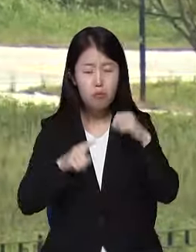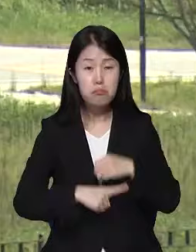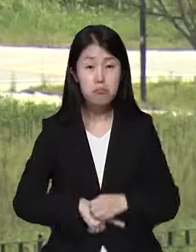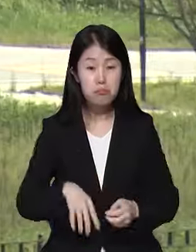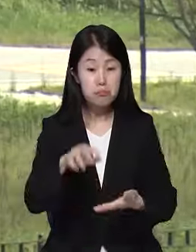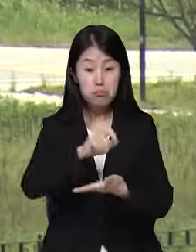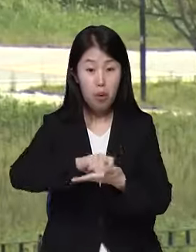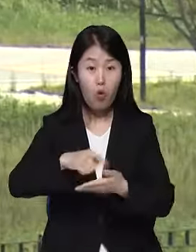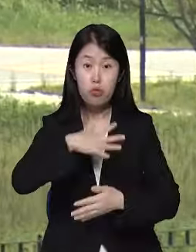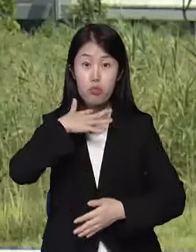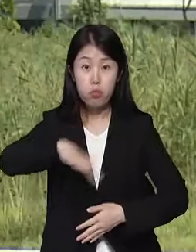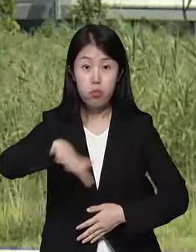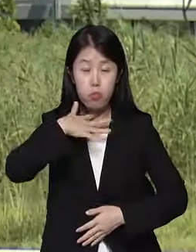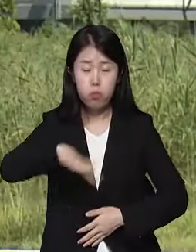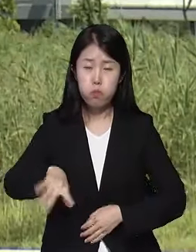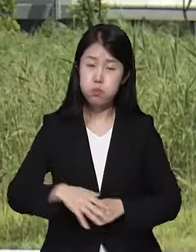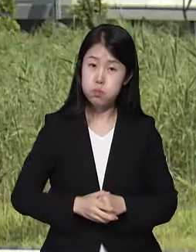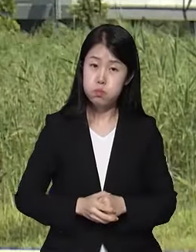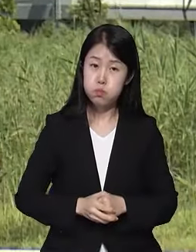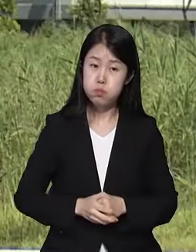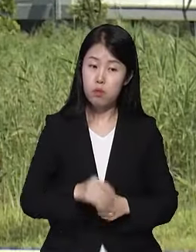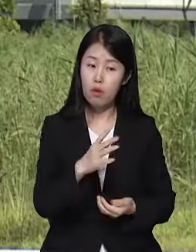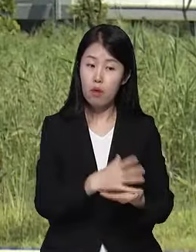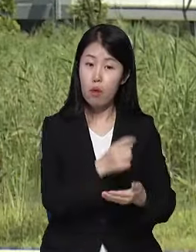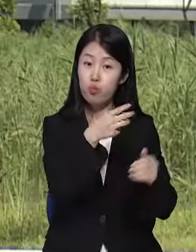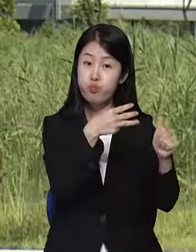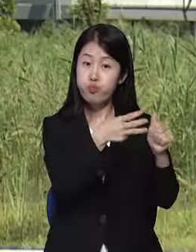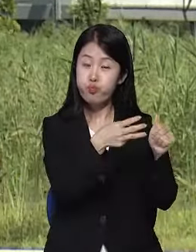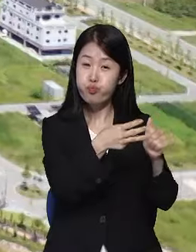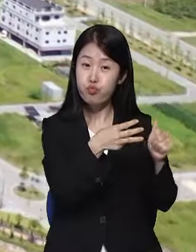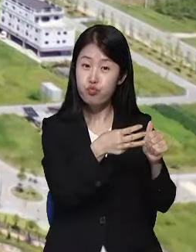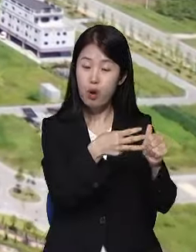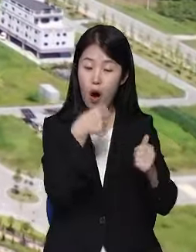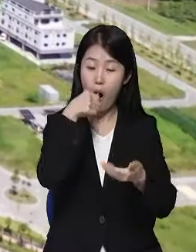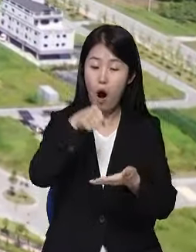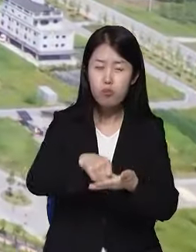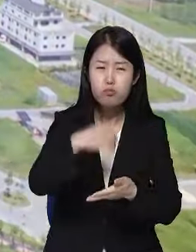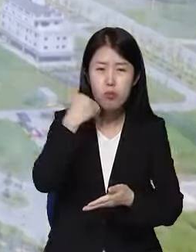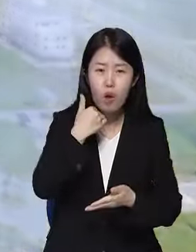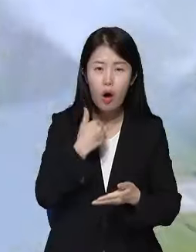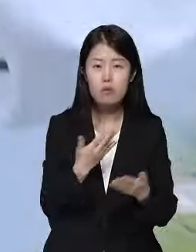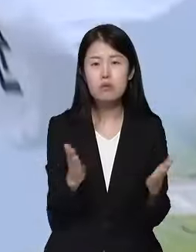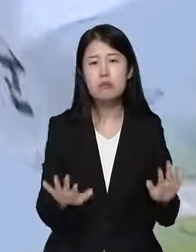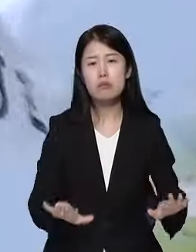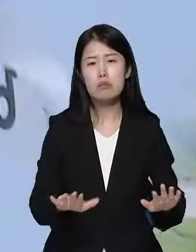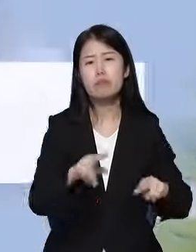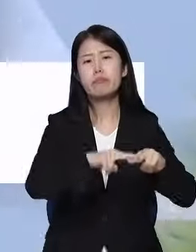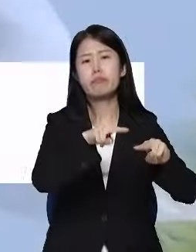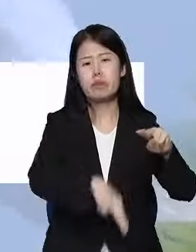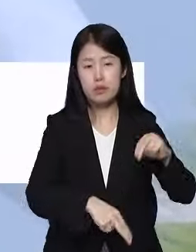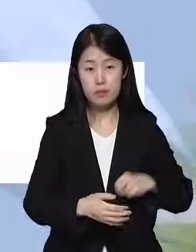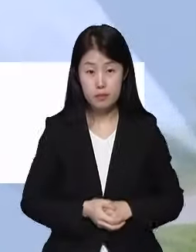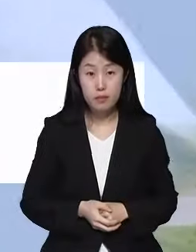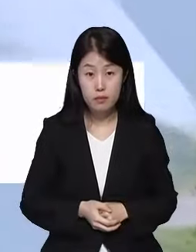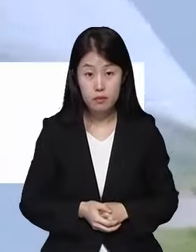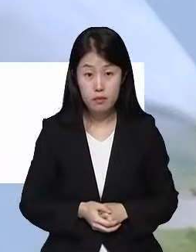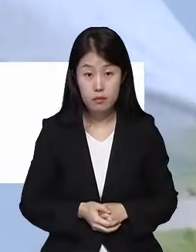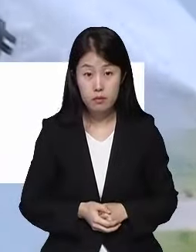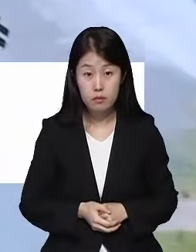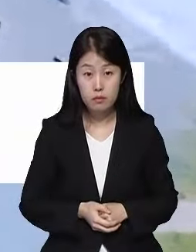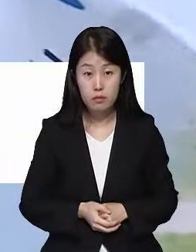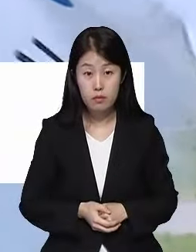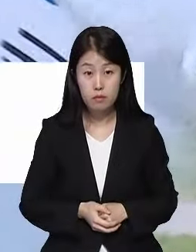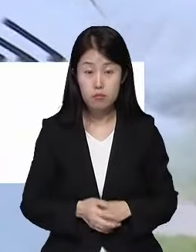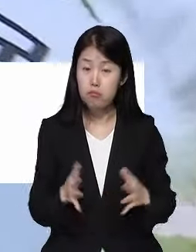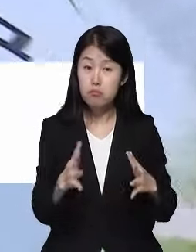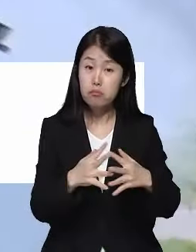시행사 대표는 이런 업무를 하지 않는 담양군 퇴직 공무원이었습니다. 그런 것은 없어요. 호사이라든가